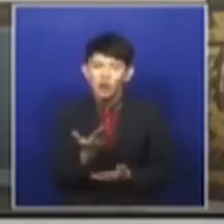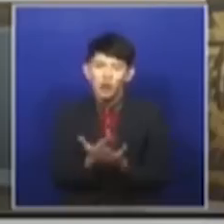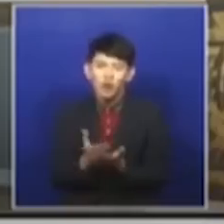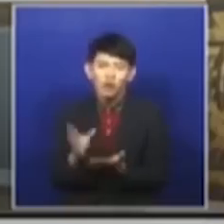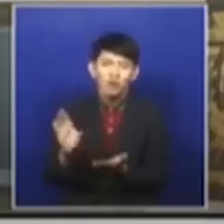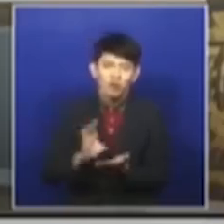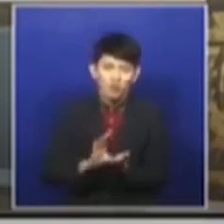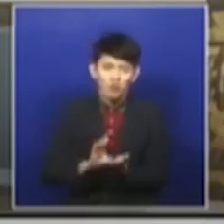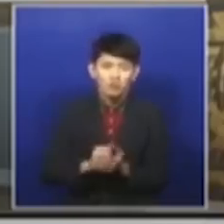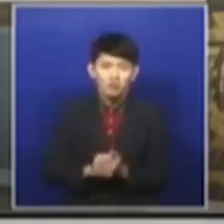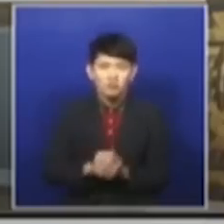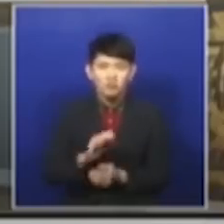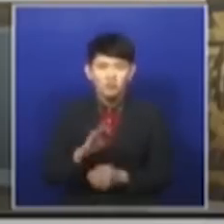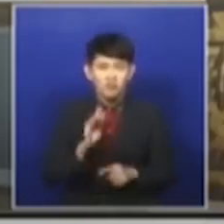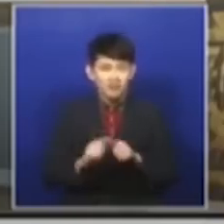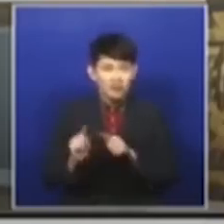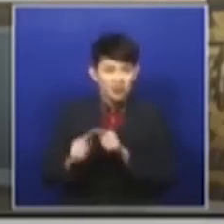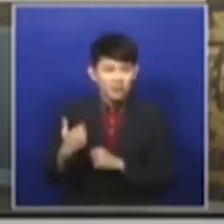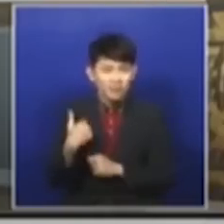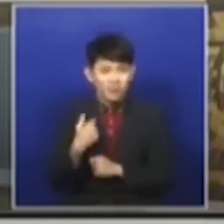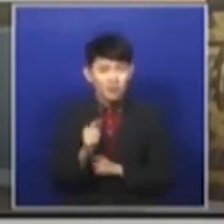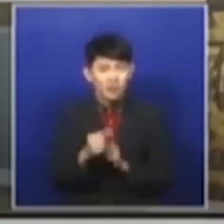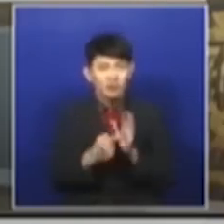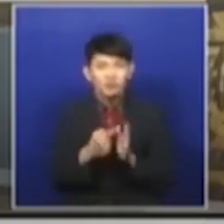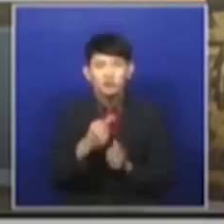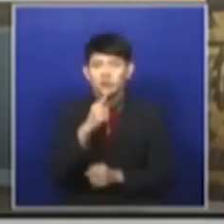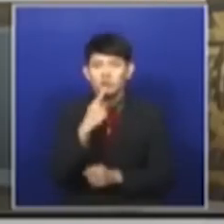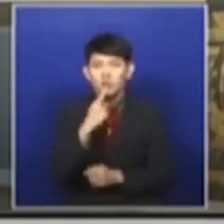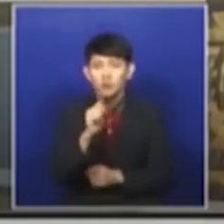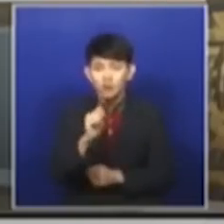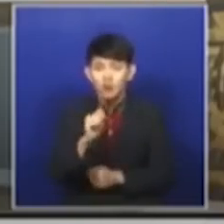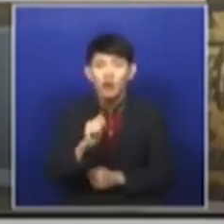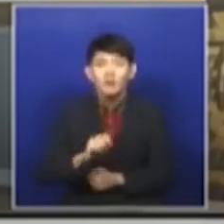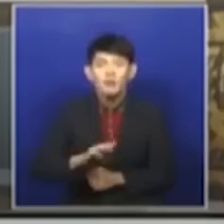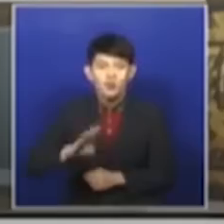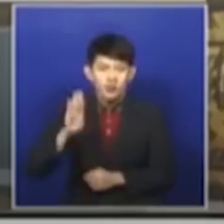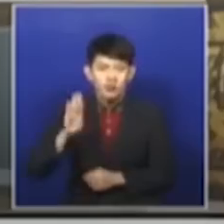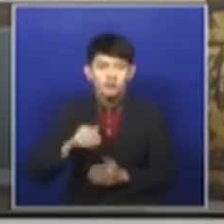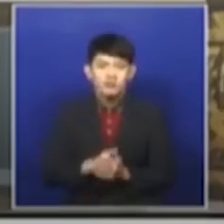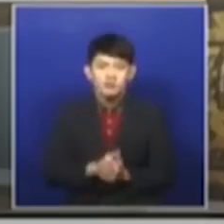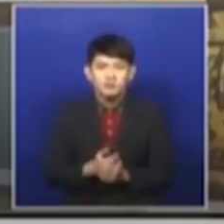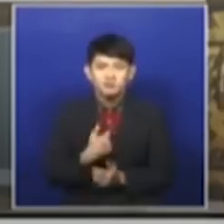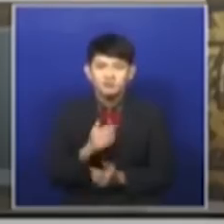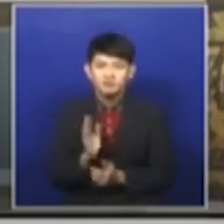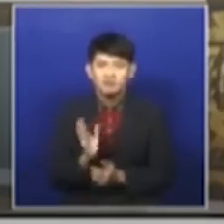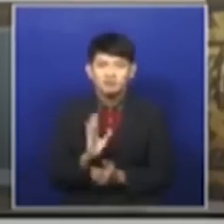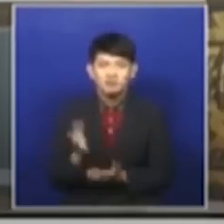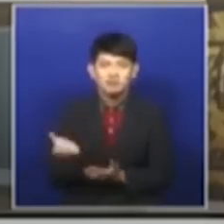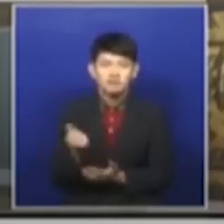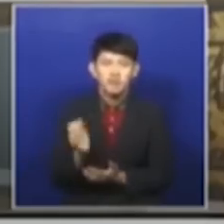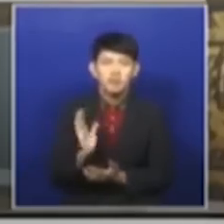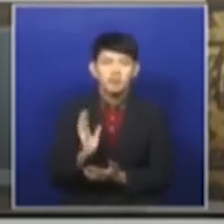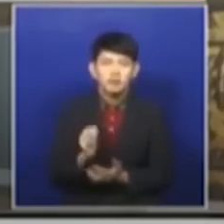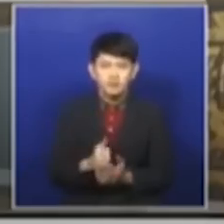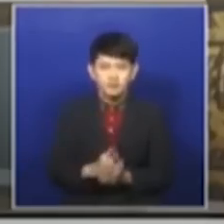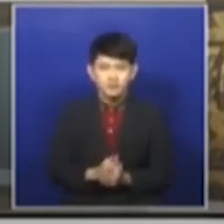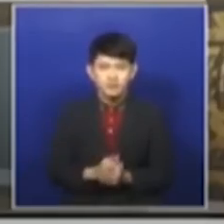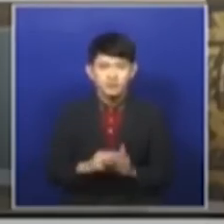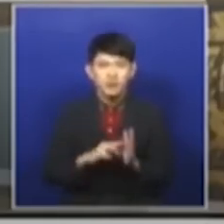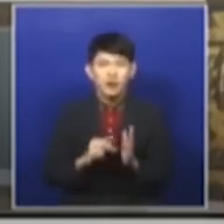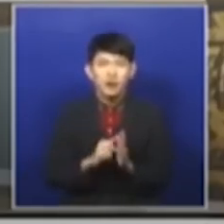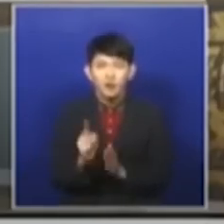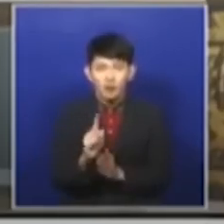นี้หลายบริษัทอย่างเช่นโตโยต้าก็ประกาศออกมาแล้วครับว่าจะไม่ขอใช้ประโยชน์จากกองทุนนี้